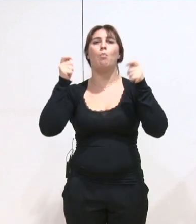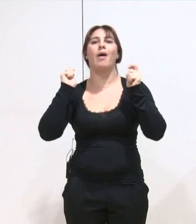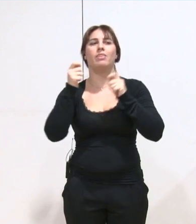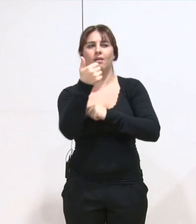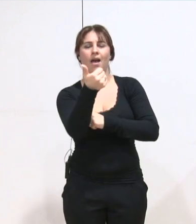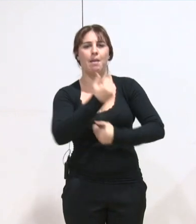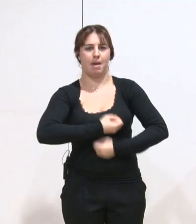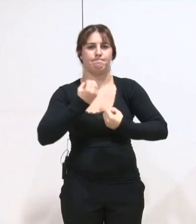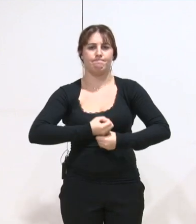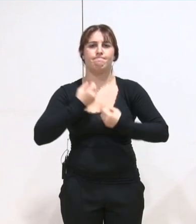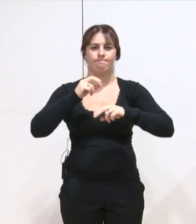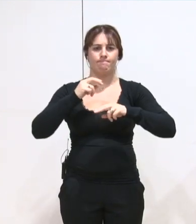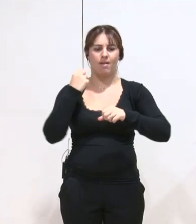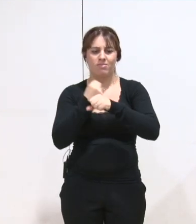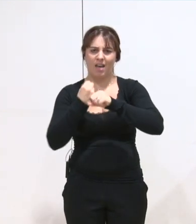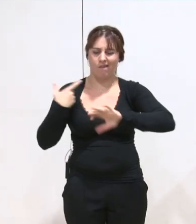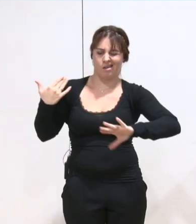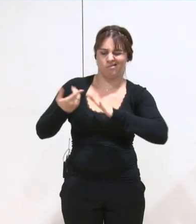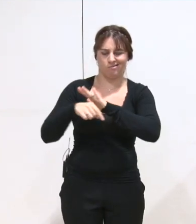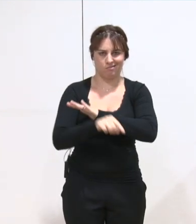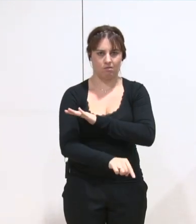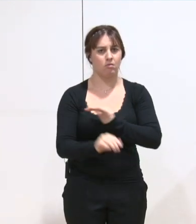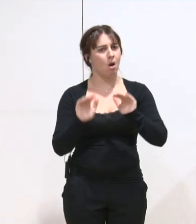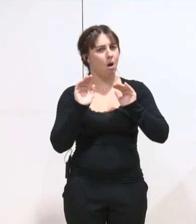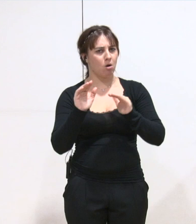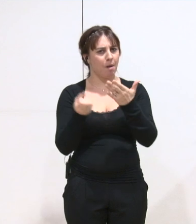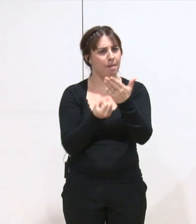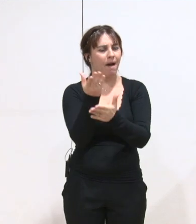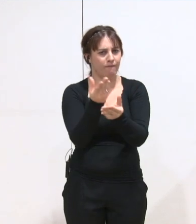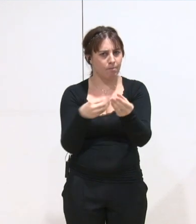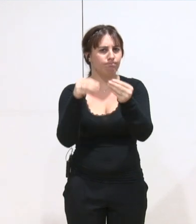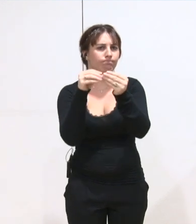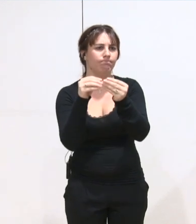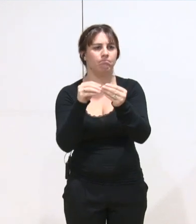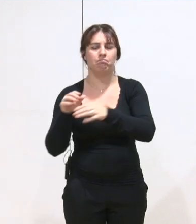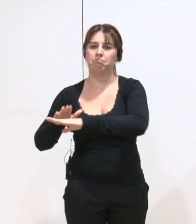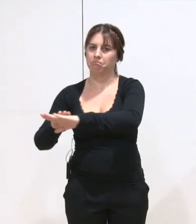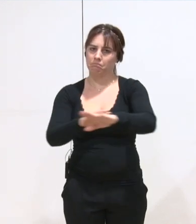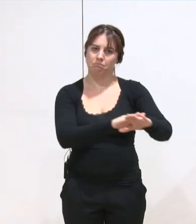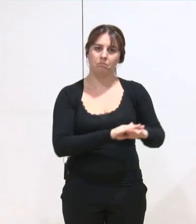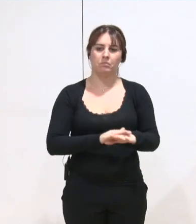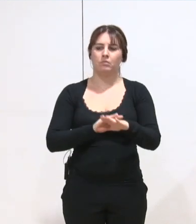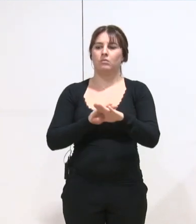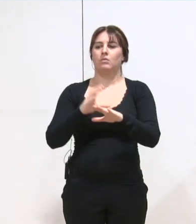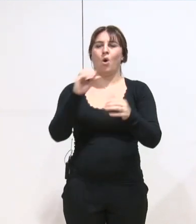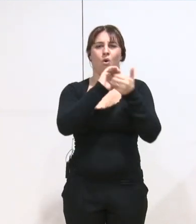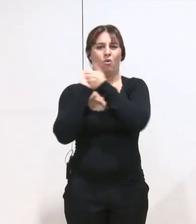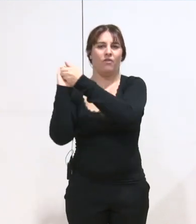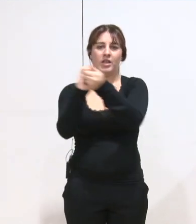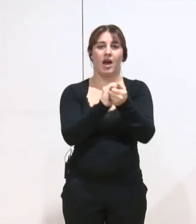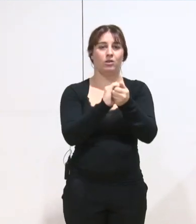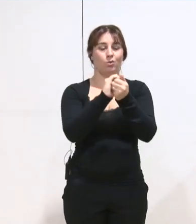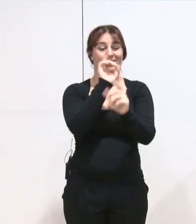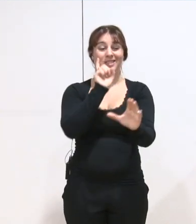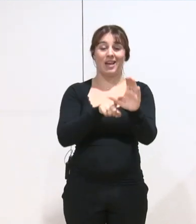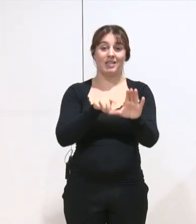faire part de ses travaux. Je veux quand même souligner ici l'engagement de la Confédération syndicale des familles